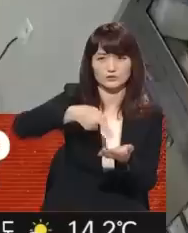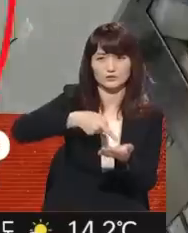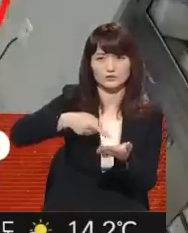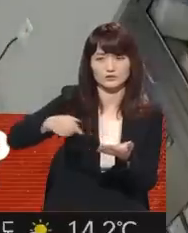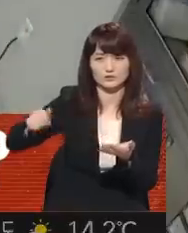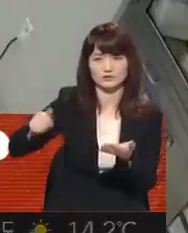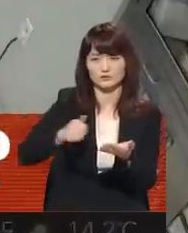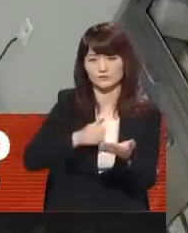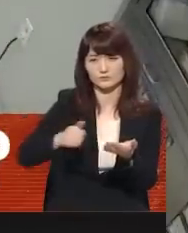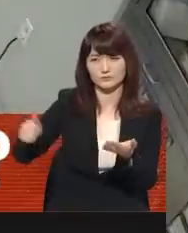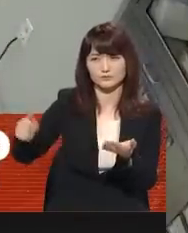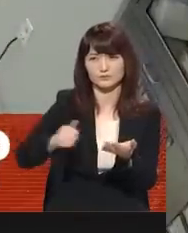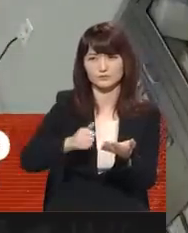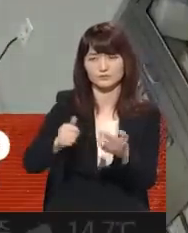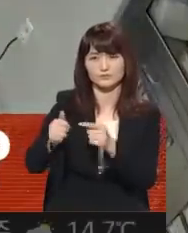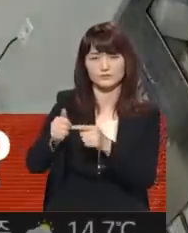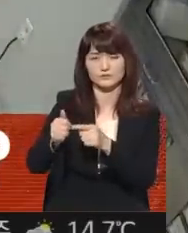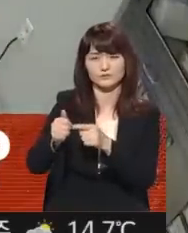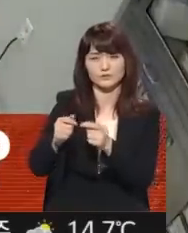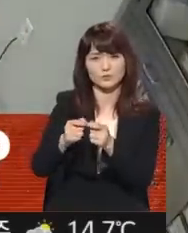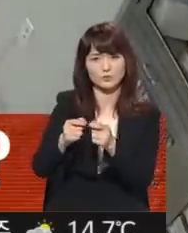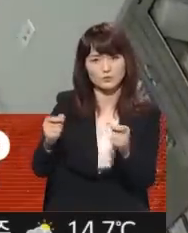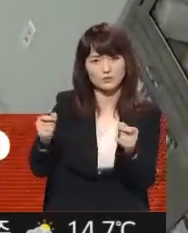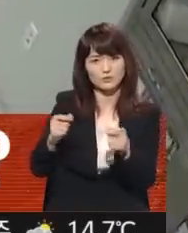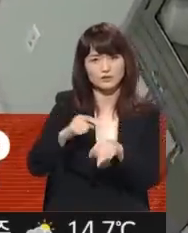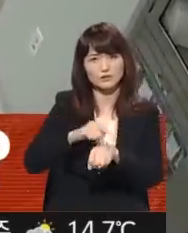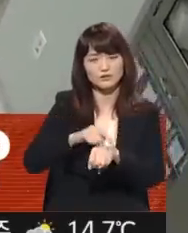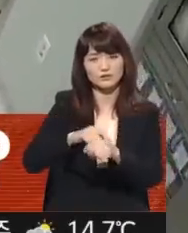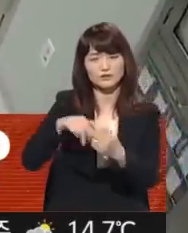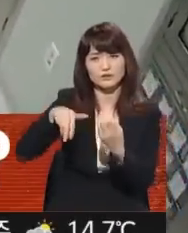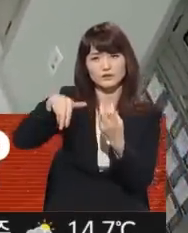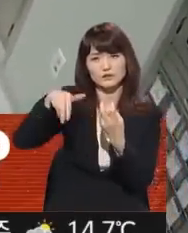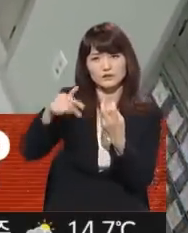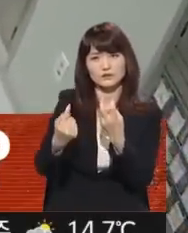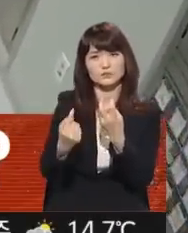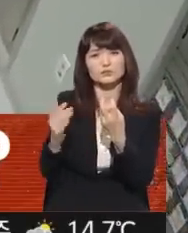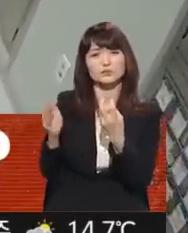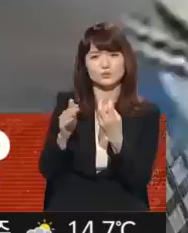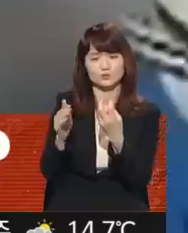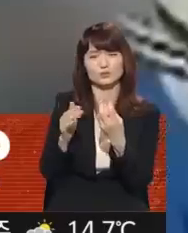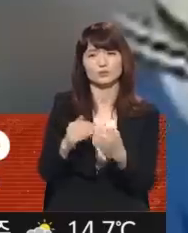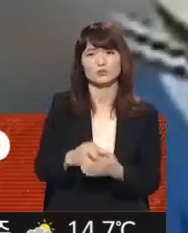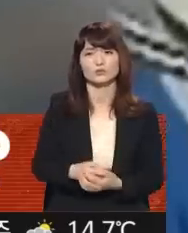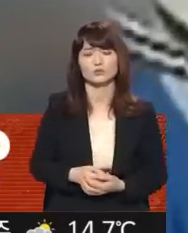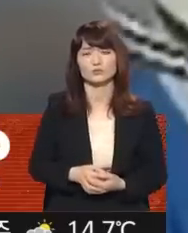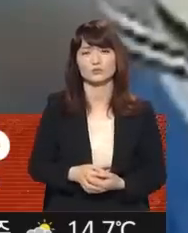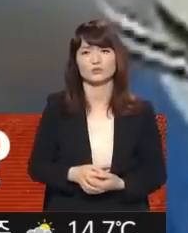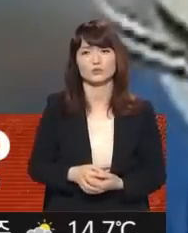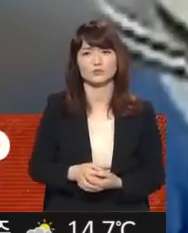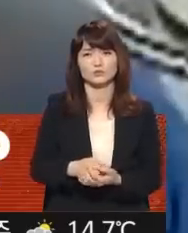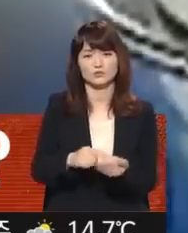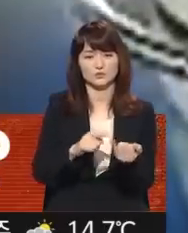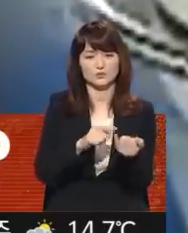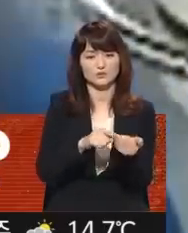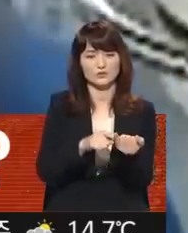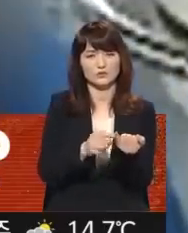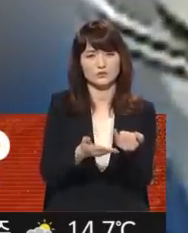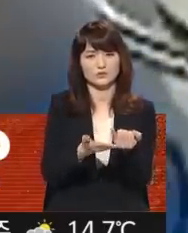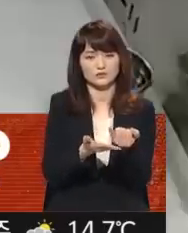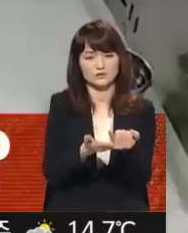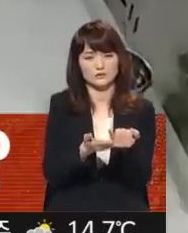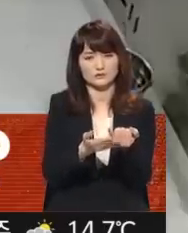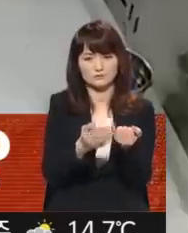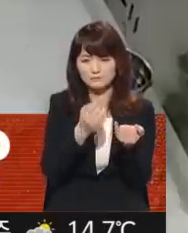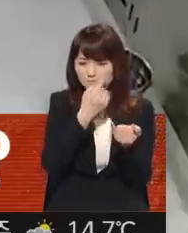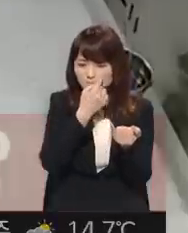왔다 갔다 하는데 가장 오래 머무는 시간이 한 20초 정도입니다 20초 정도의이 사랑의 상태를 완벽하게 체크하기는 현실적으로